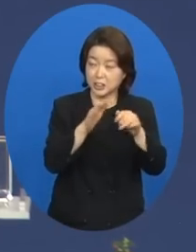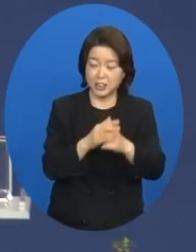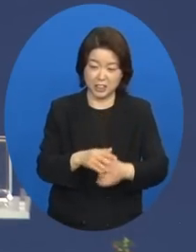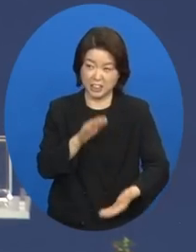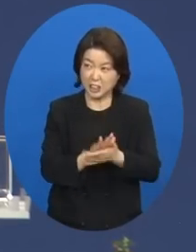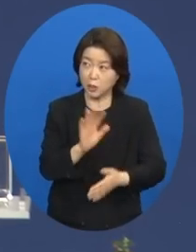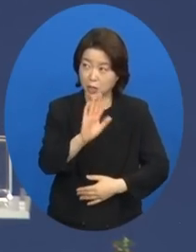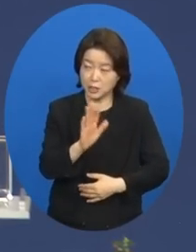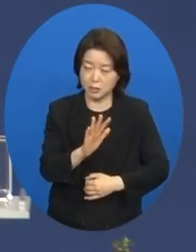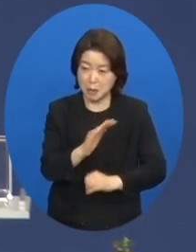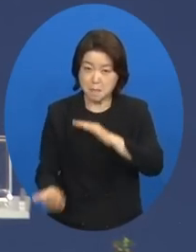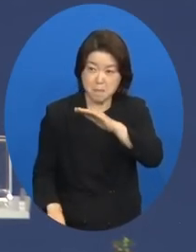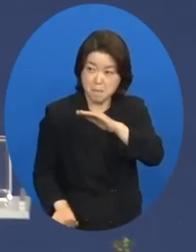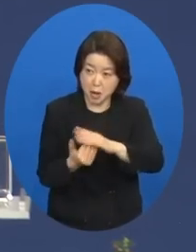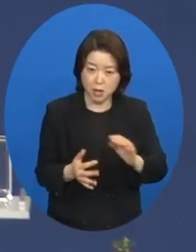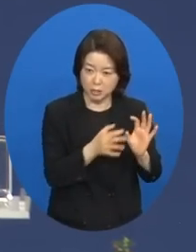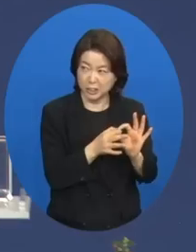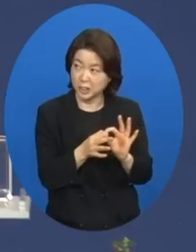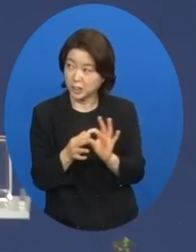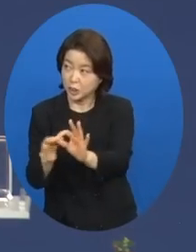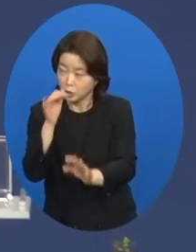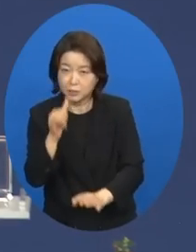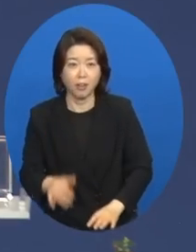있습니다. 꾸준합니다.